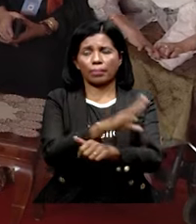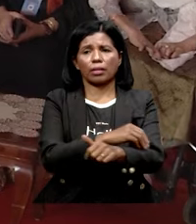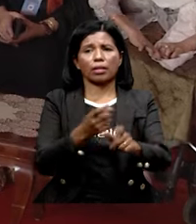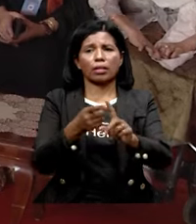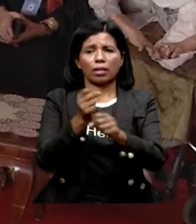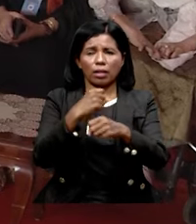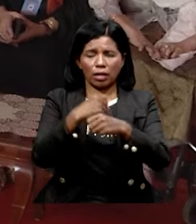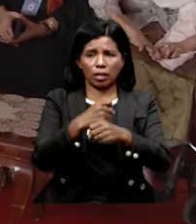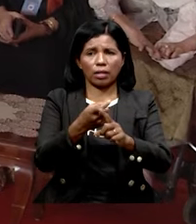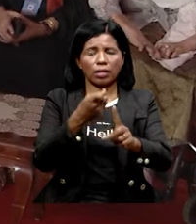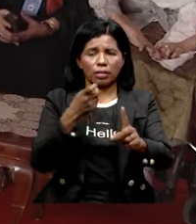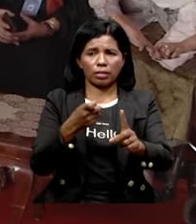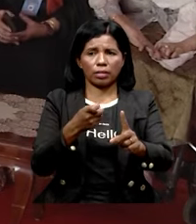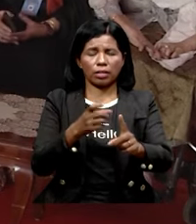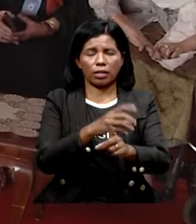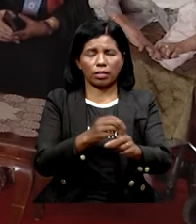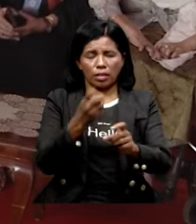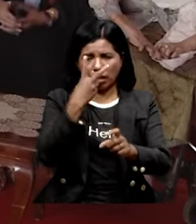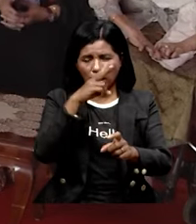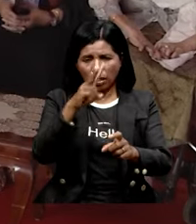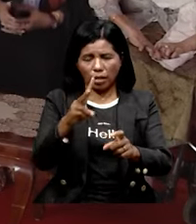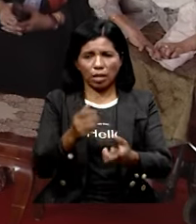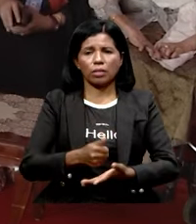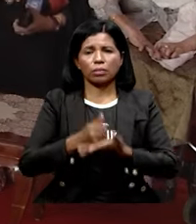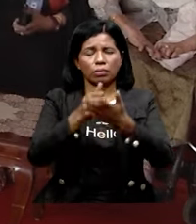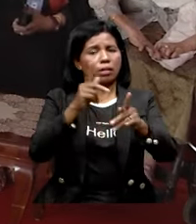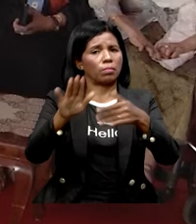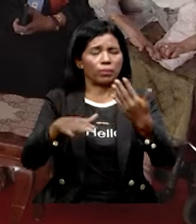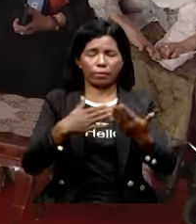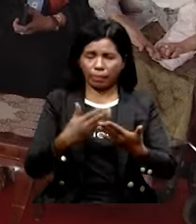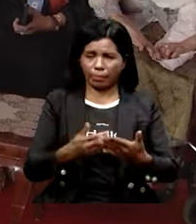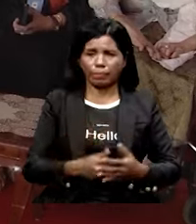berfungsi untuk membudayakan dan melayani Semua